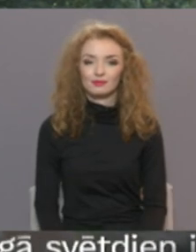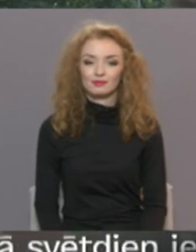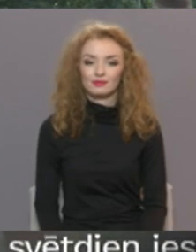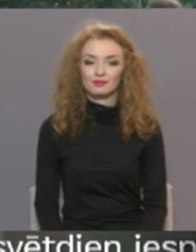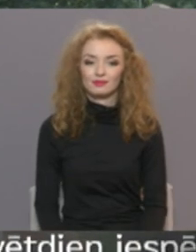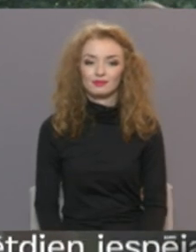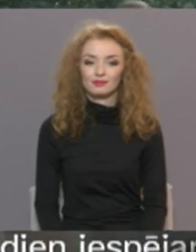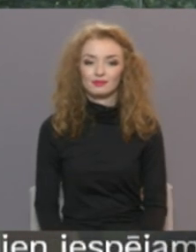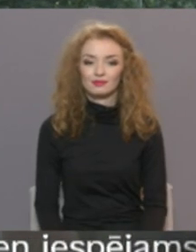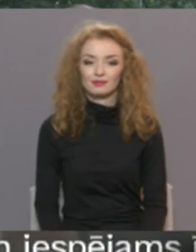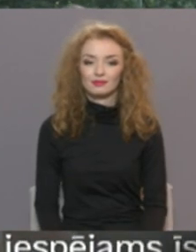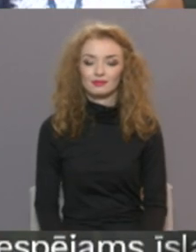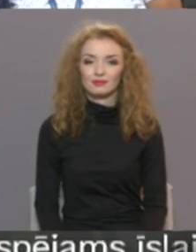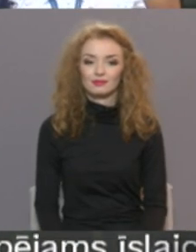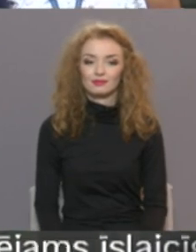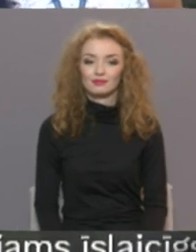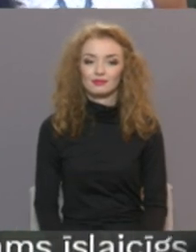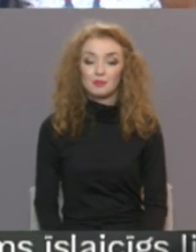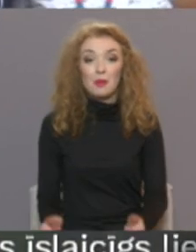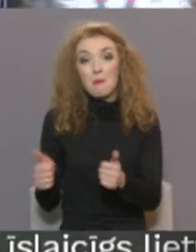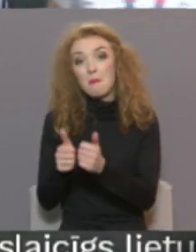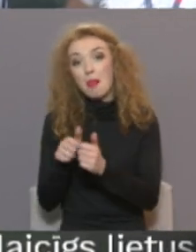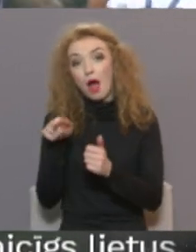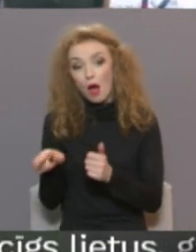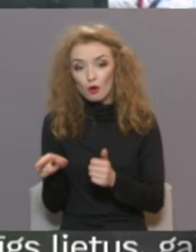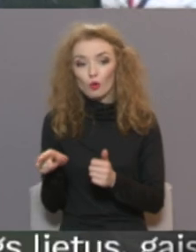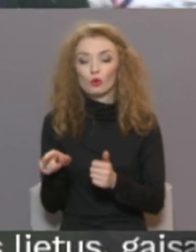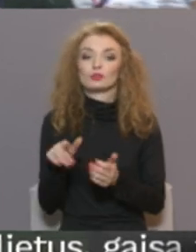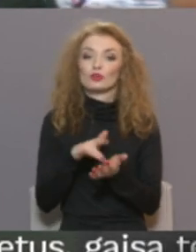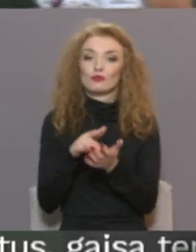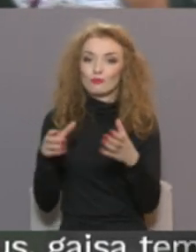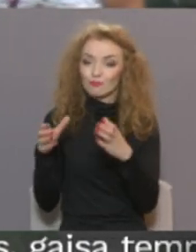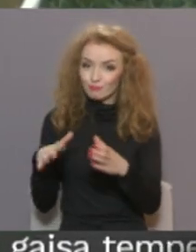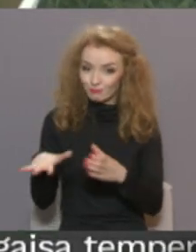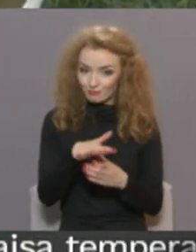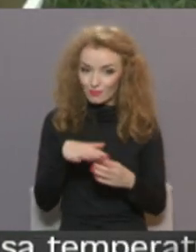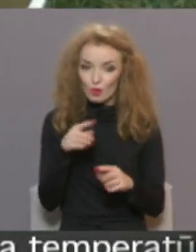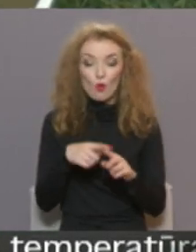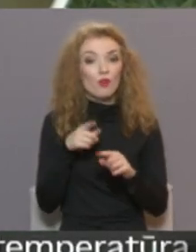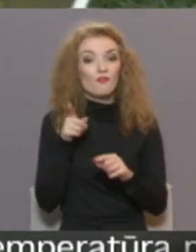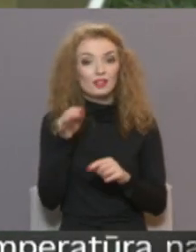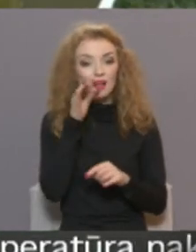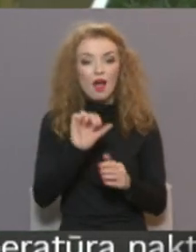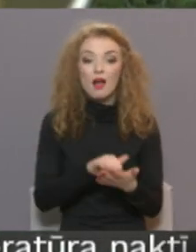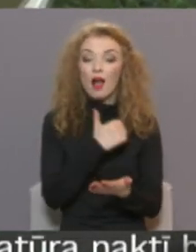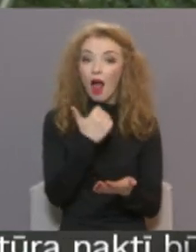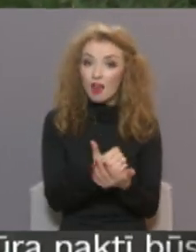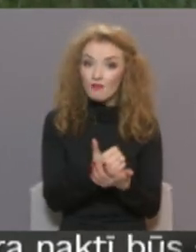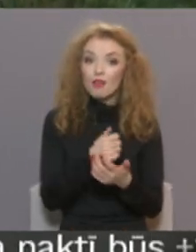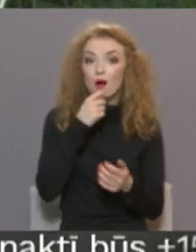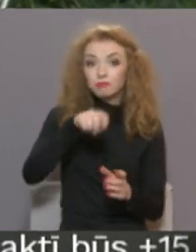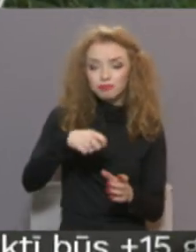Nu, takoja biči, navērnā. Turpat blakus saimnieko romu biedrība, kur tieši pretēji galvenais uzdevums ir